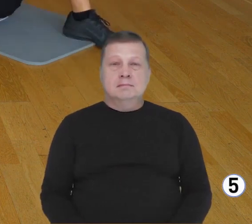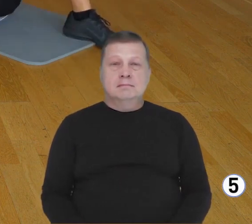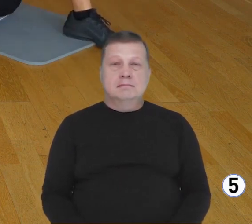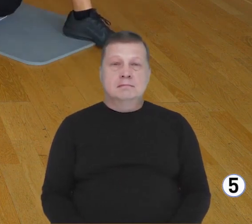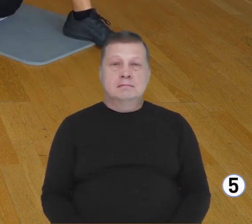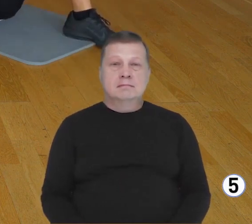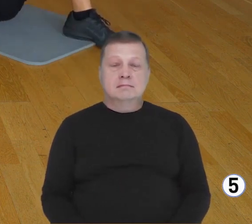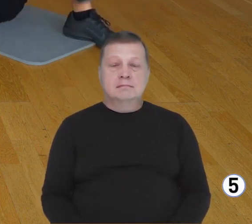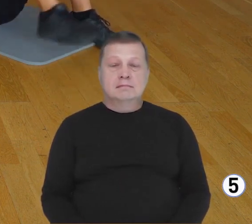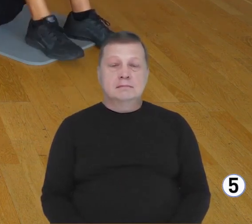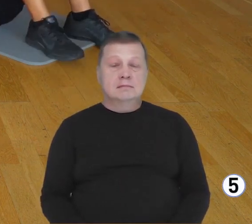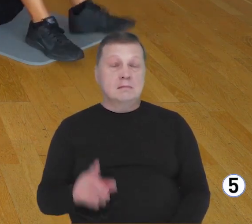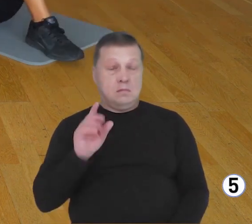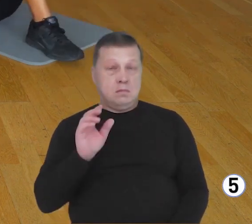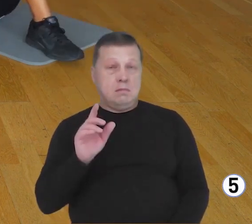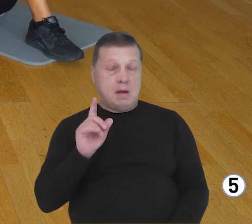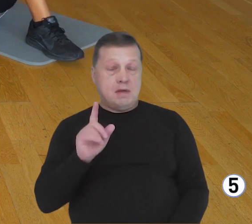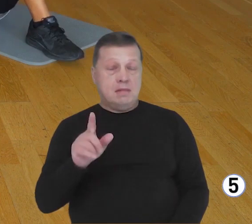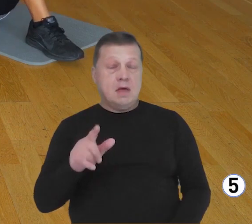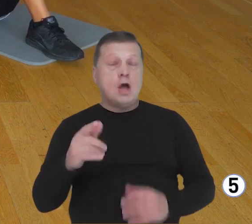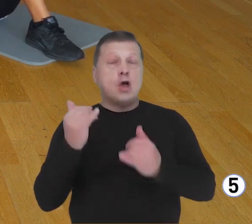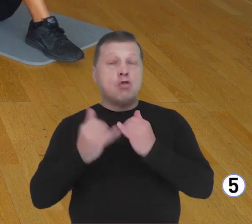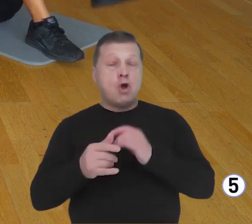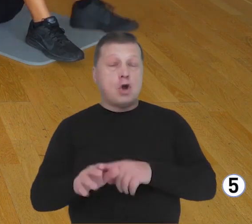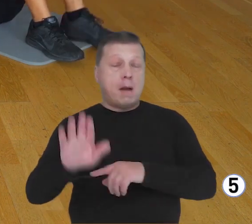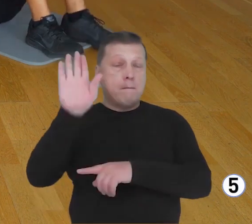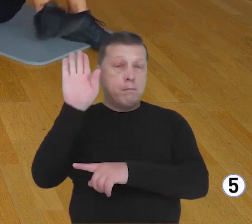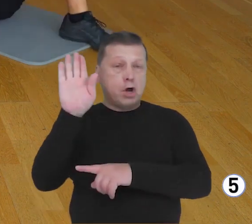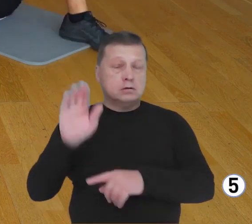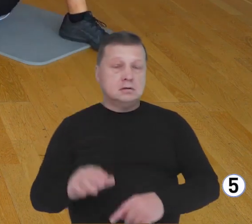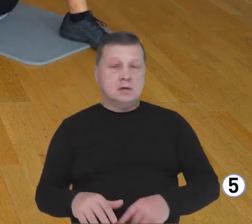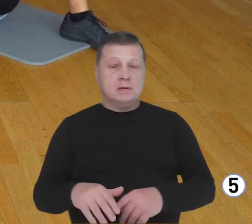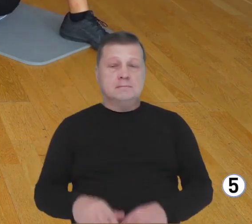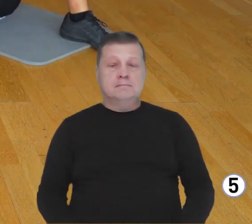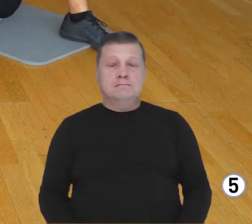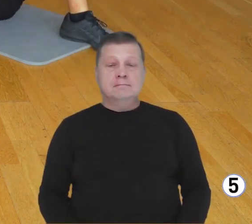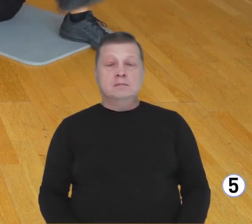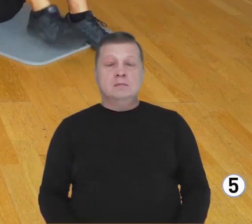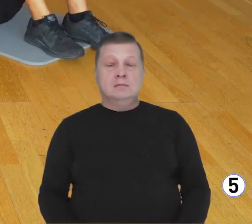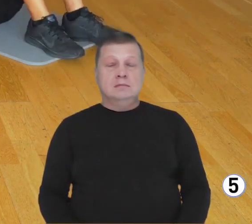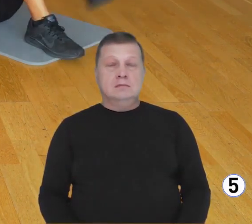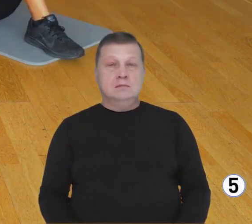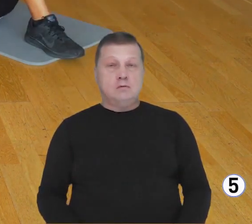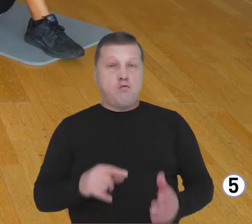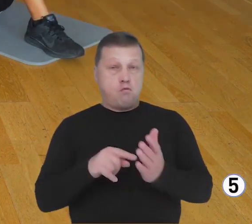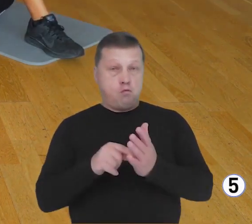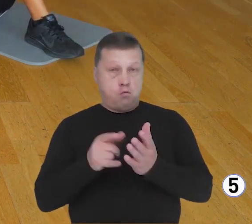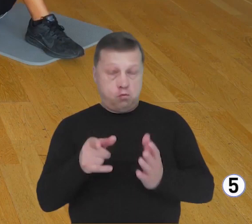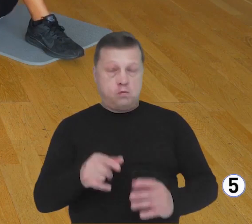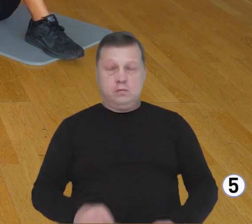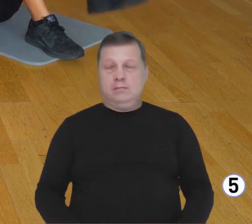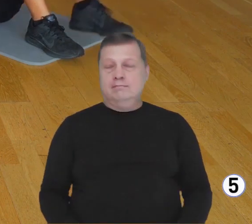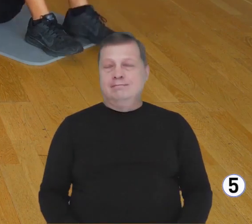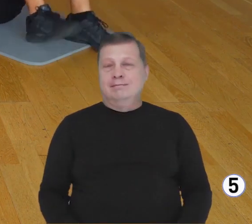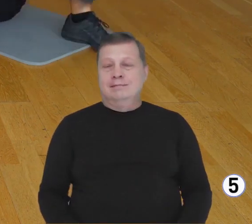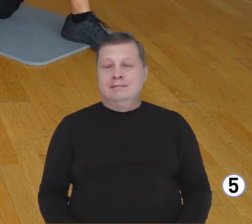Bardzo dobrze. Pamiętaj, noga prosta. Staram się wyprostować, doprostować stopa flex. O!